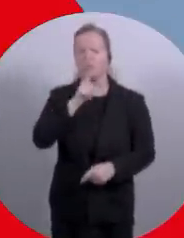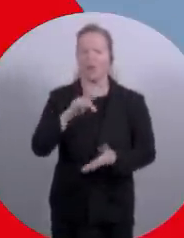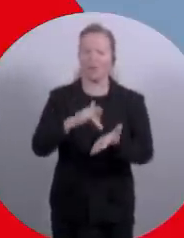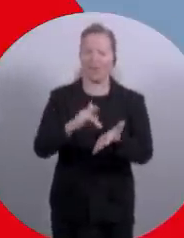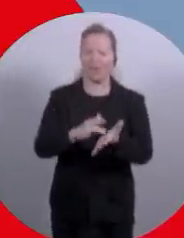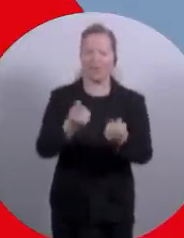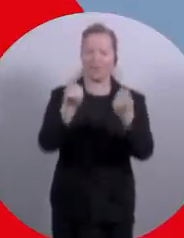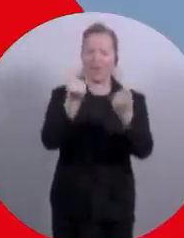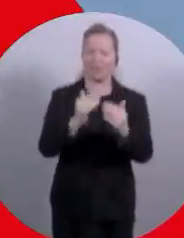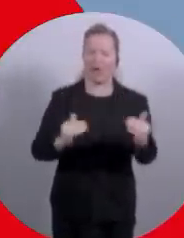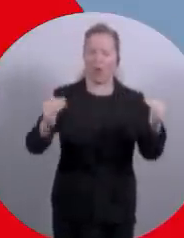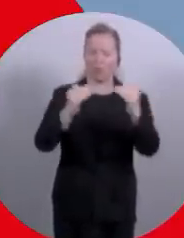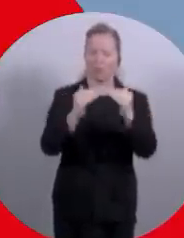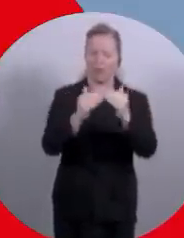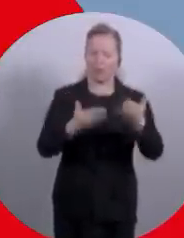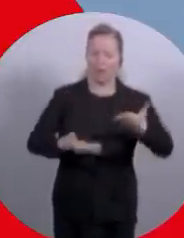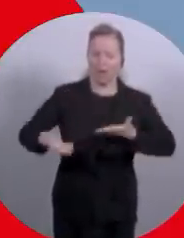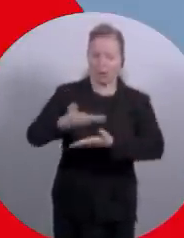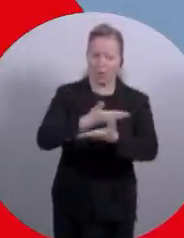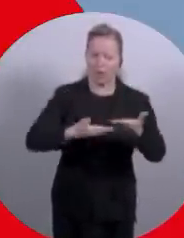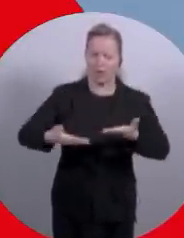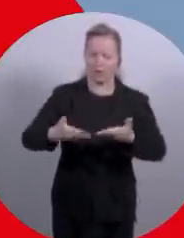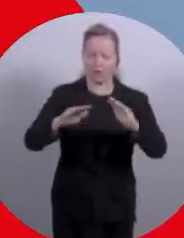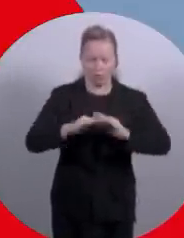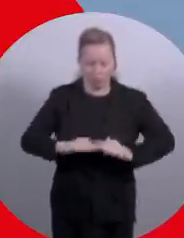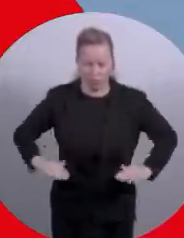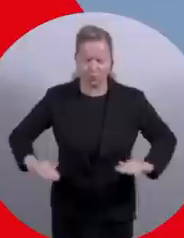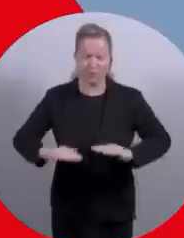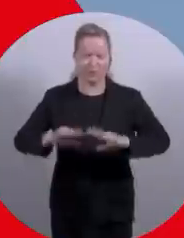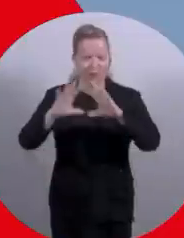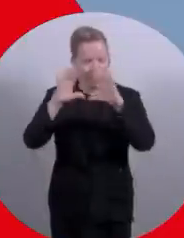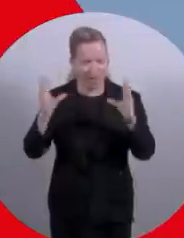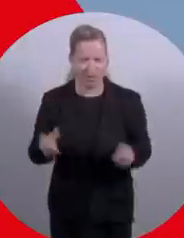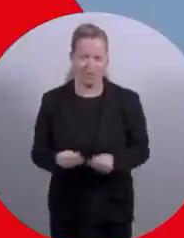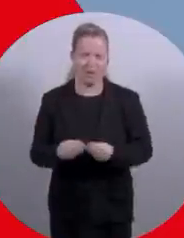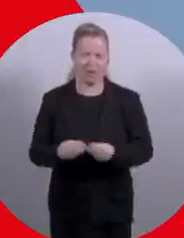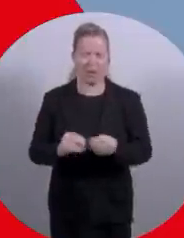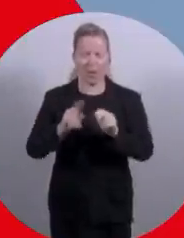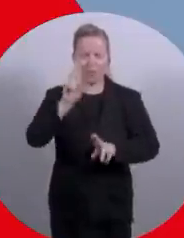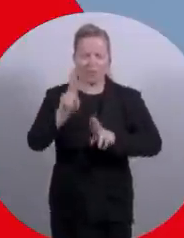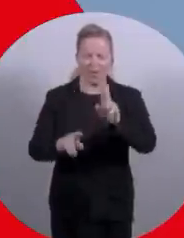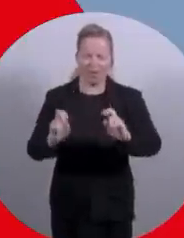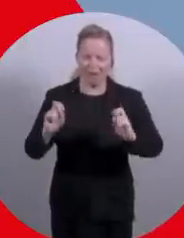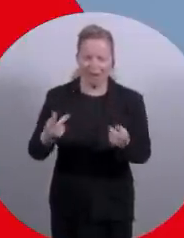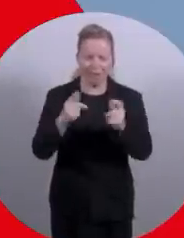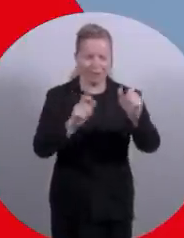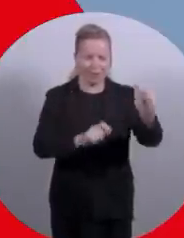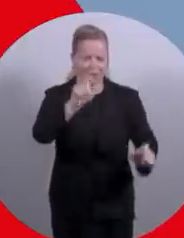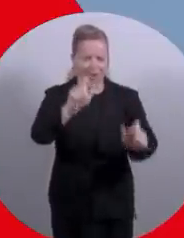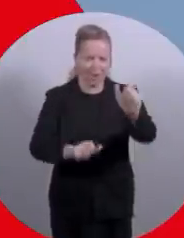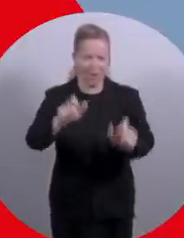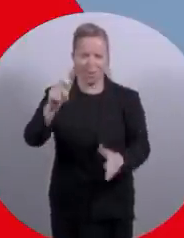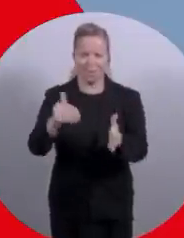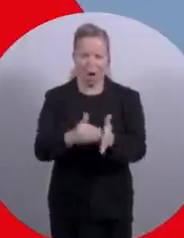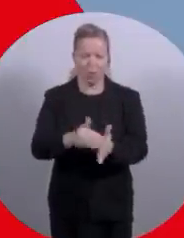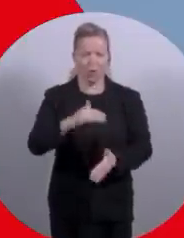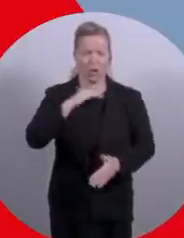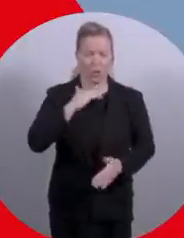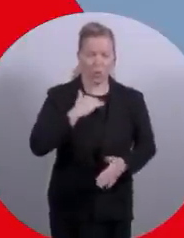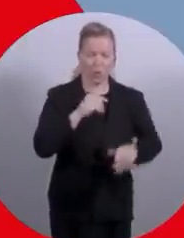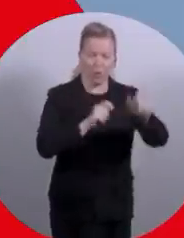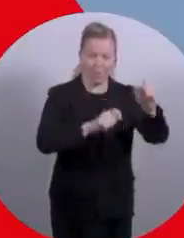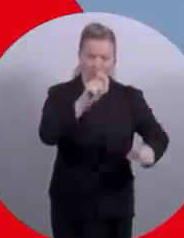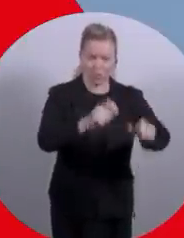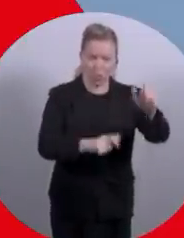sondern grundsätzlich wenn es darum geht Pflegekräfte in entsprechender Menge Anzahl Qualifikation und